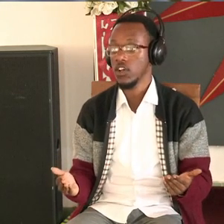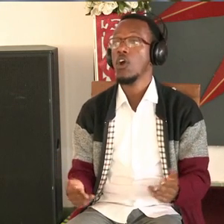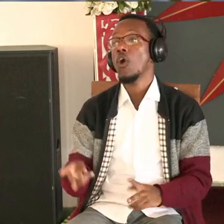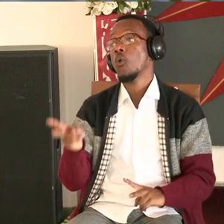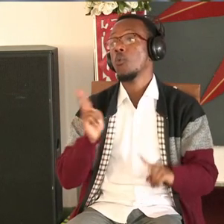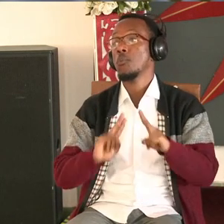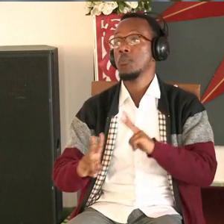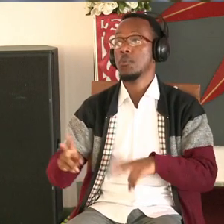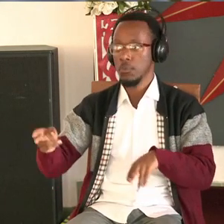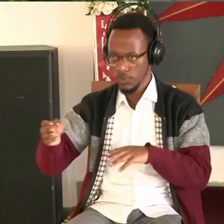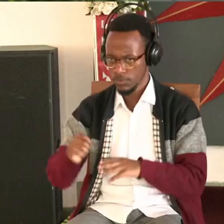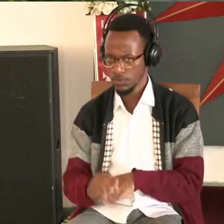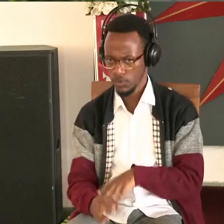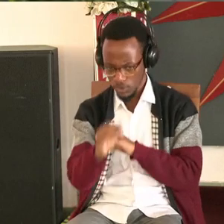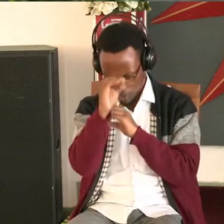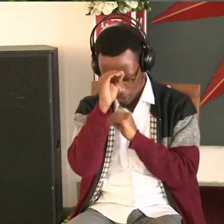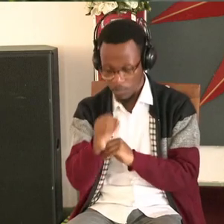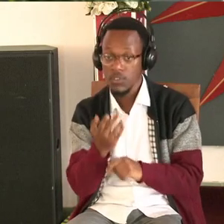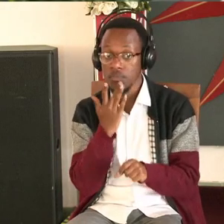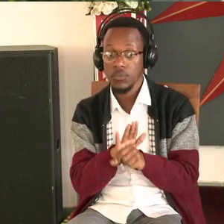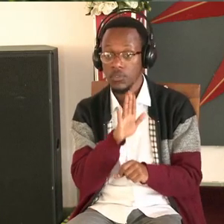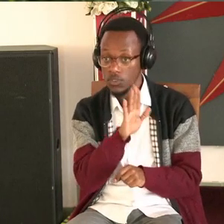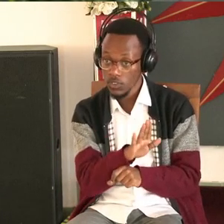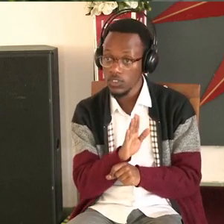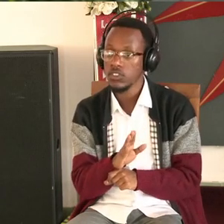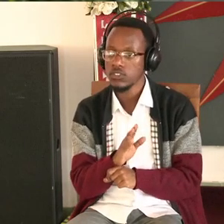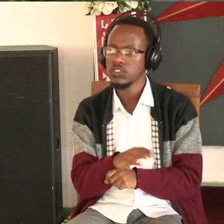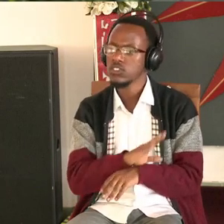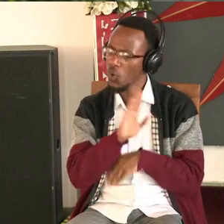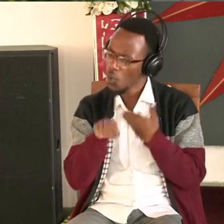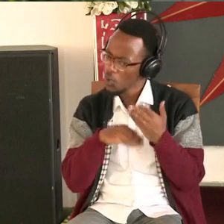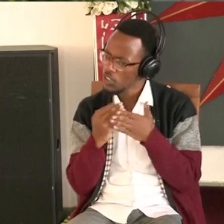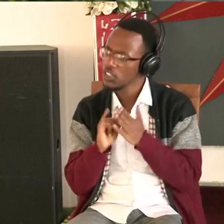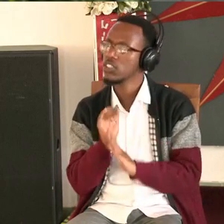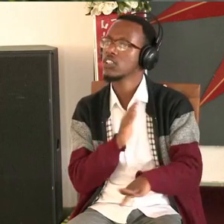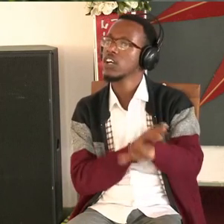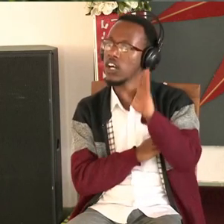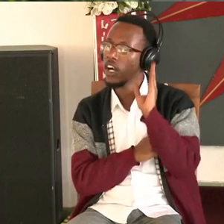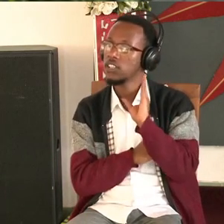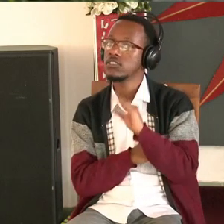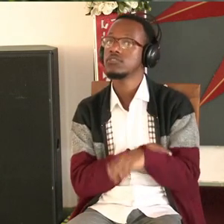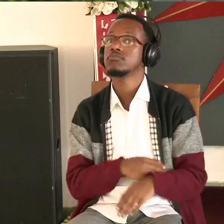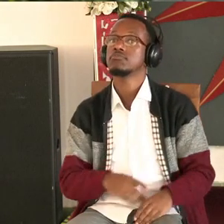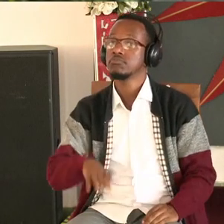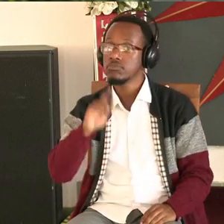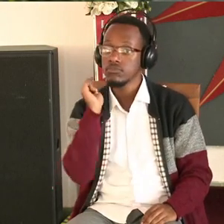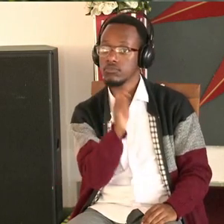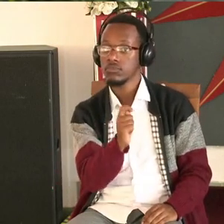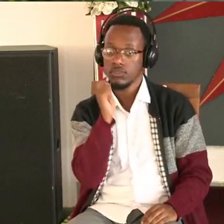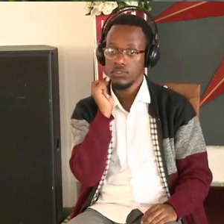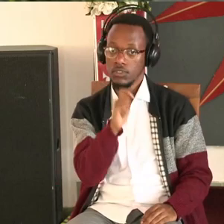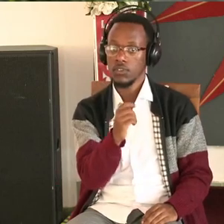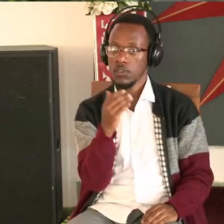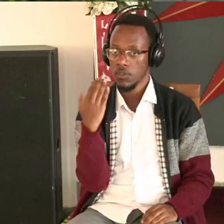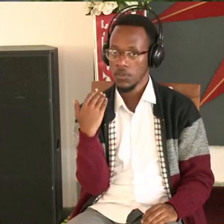Kubitondera isezerano rye ndetse n'ibyo yahamije. Amen.